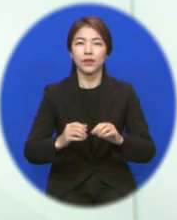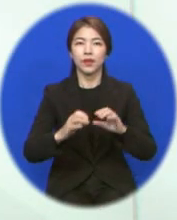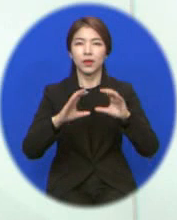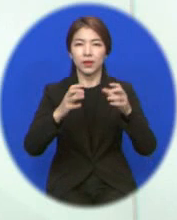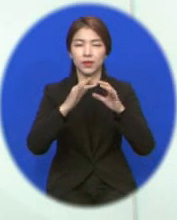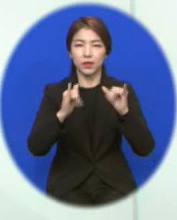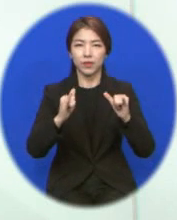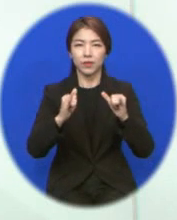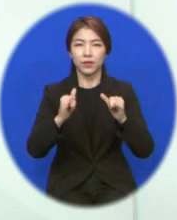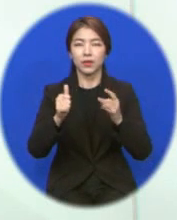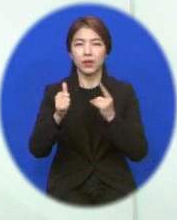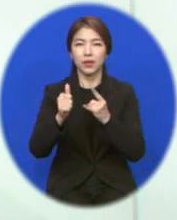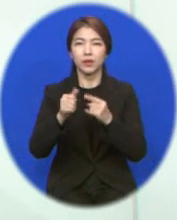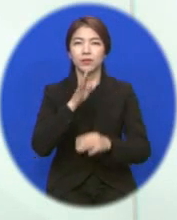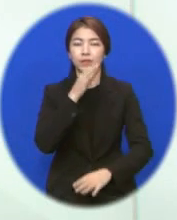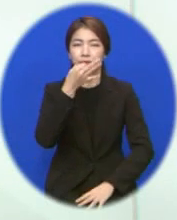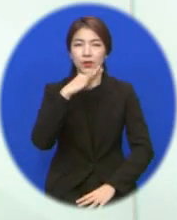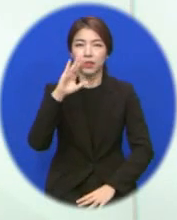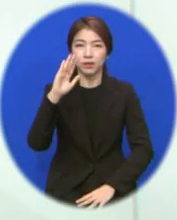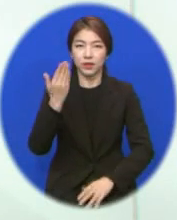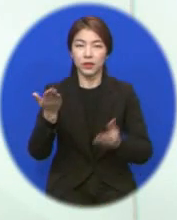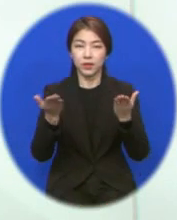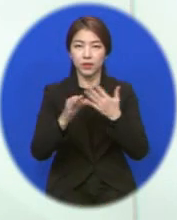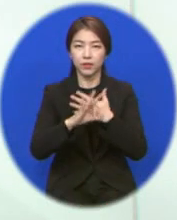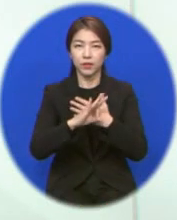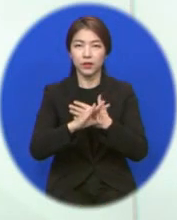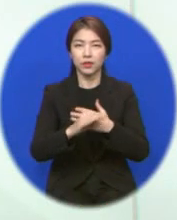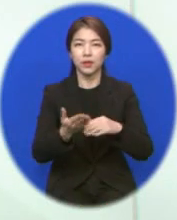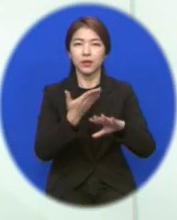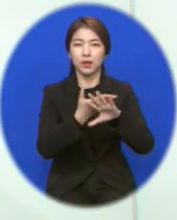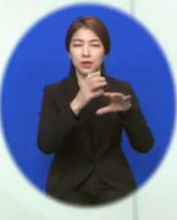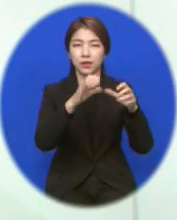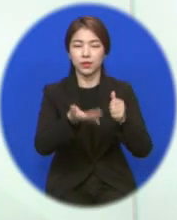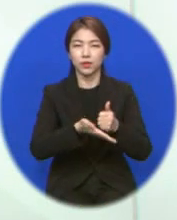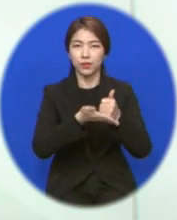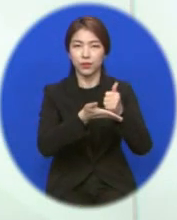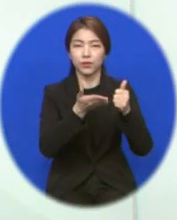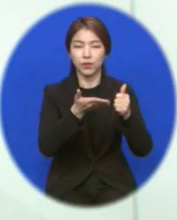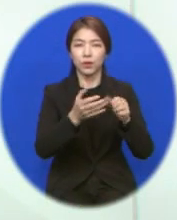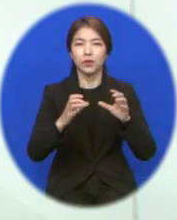국민과국가의이익을위한것이라면 우리는다른나라를존중하고